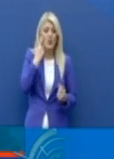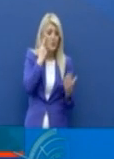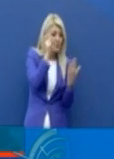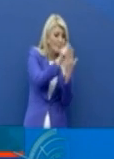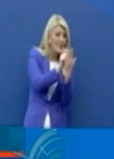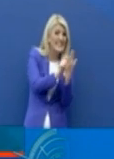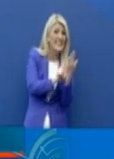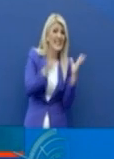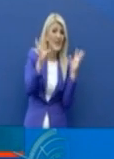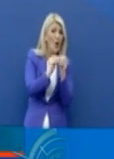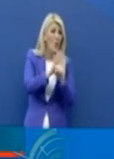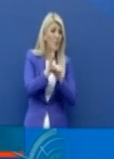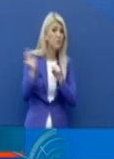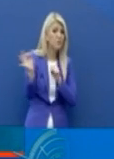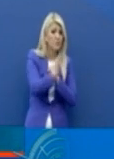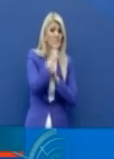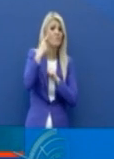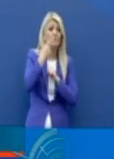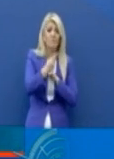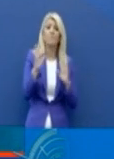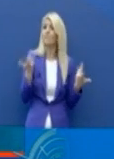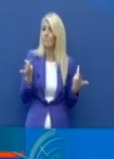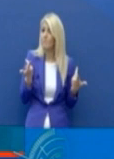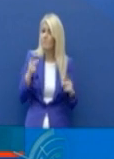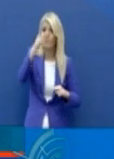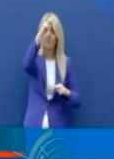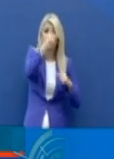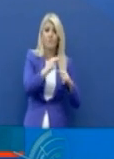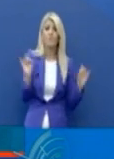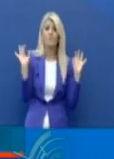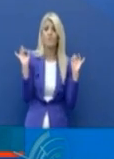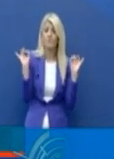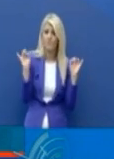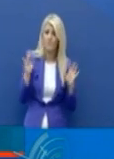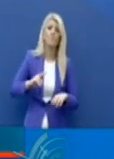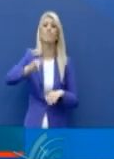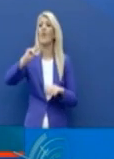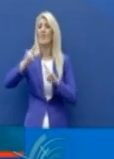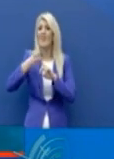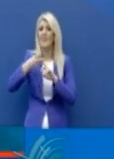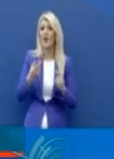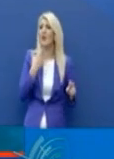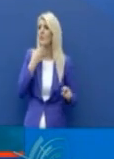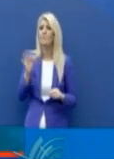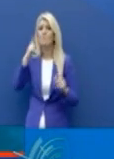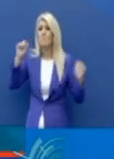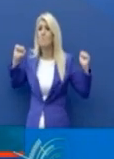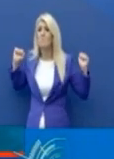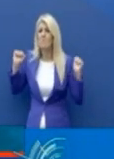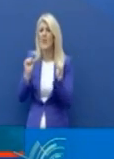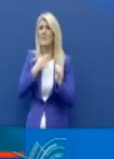πέφτουν τα κρούσματα και δεν αποσυμφορούνται οι μονάδες εντατικής θεραπείας στο βαθμό που αναμενόταν. Με ευθύνη όλων